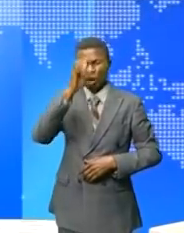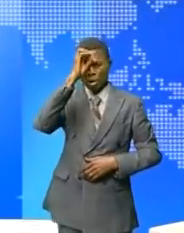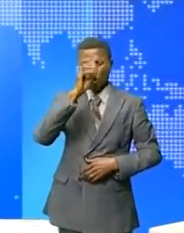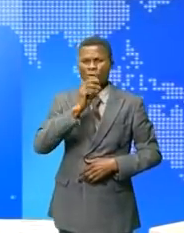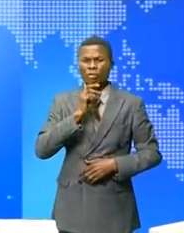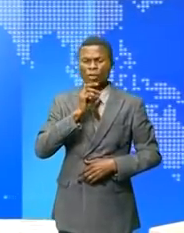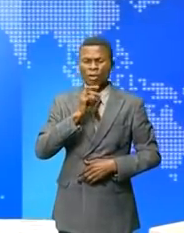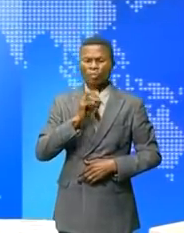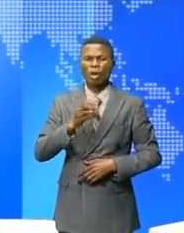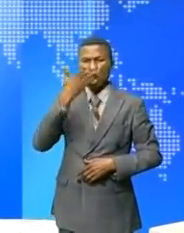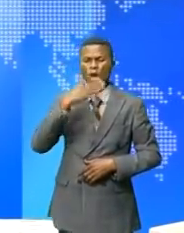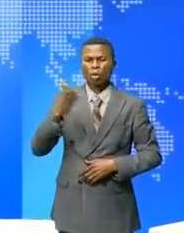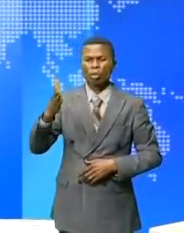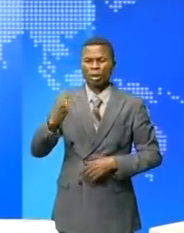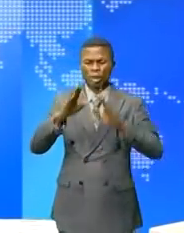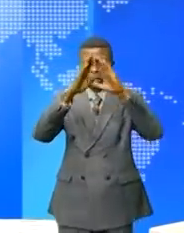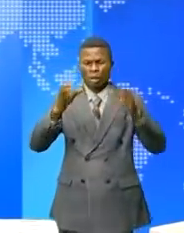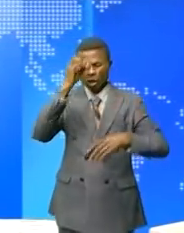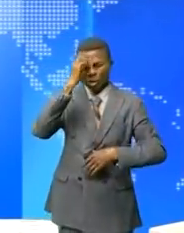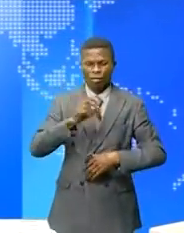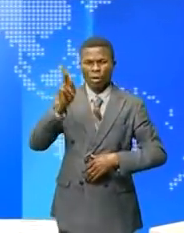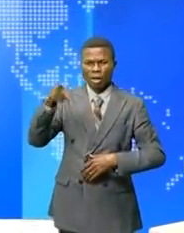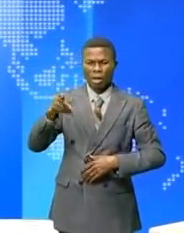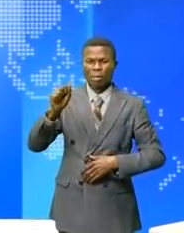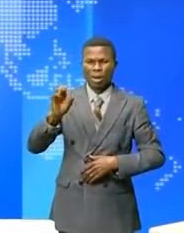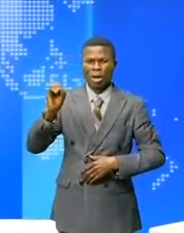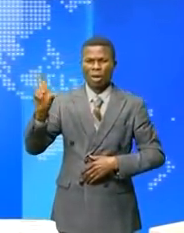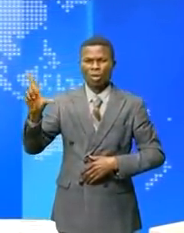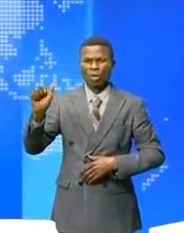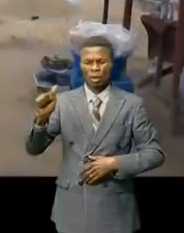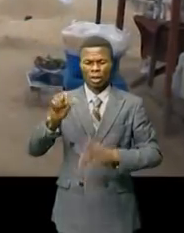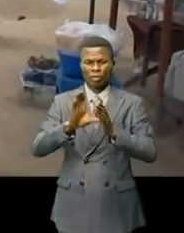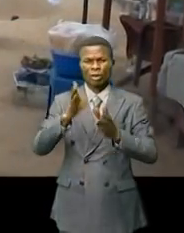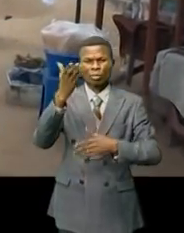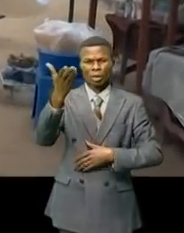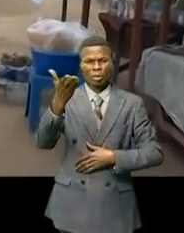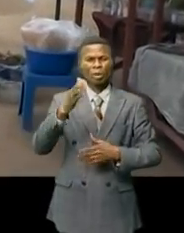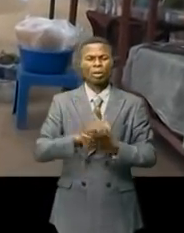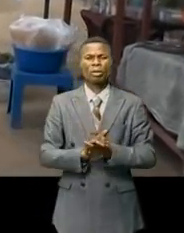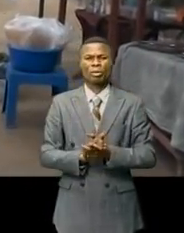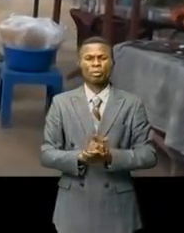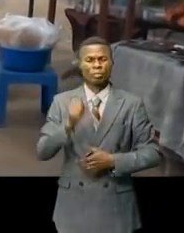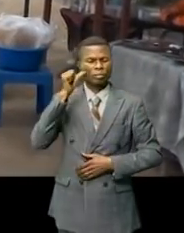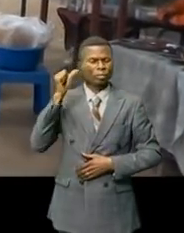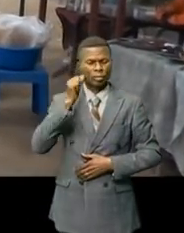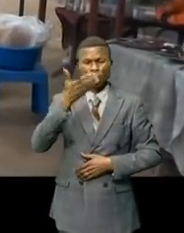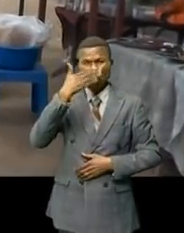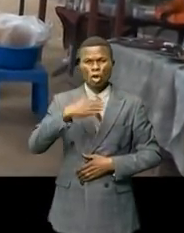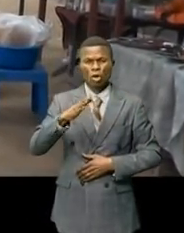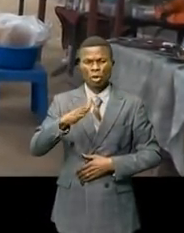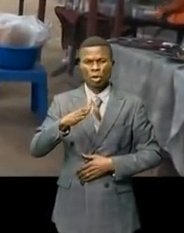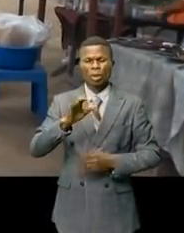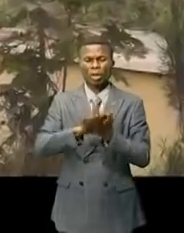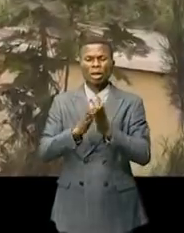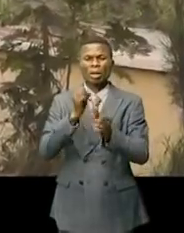accomplissement aider l'orphelinat paula un reportage à denise est une gêne à nous sommes bel et bien au centre médical accomplissements à